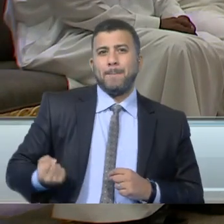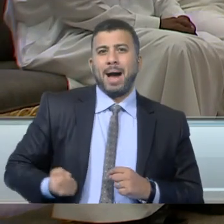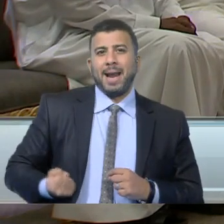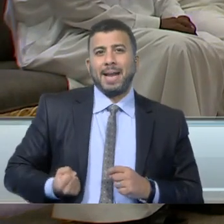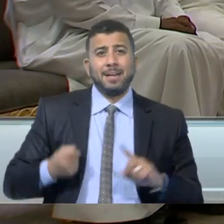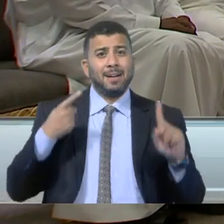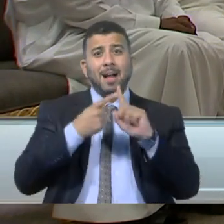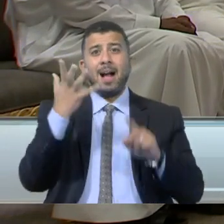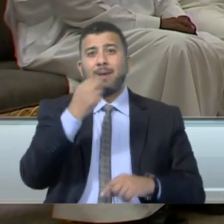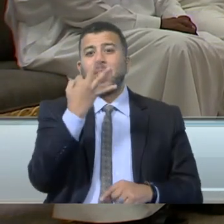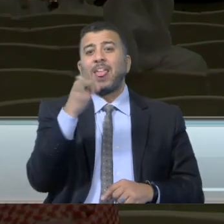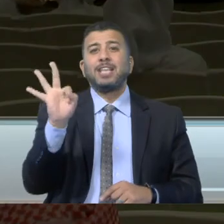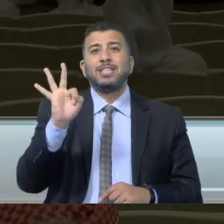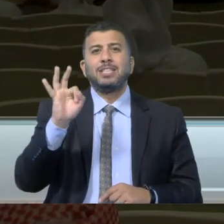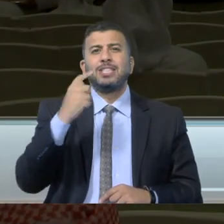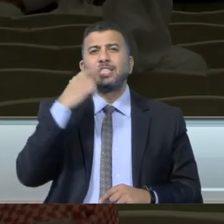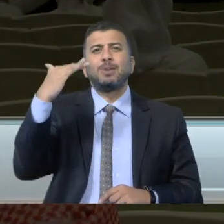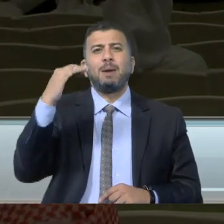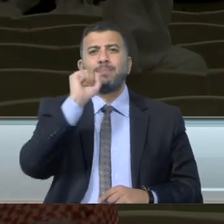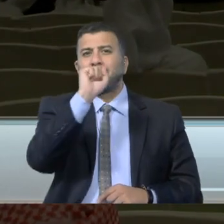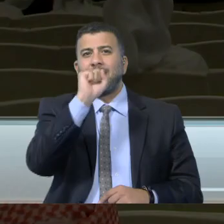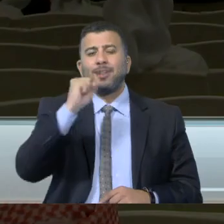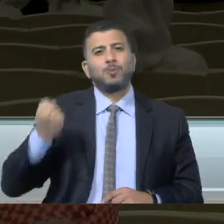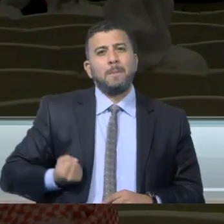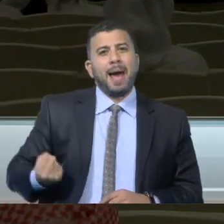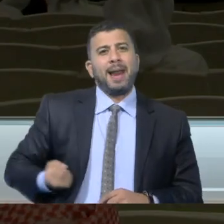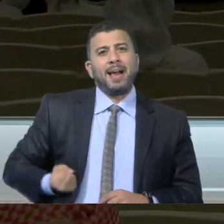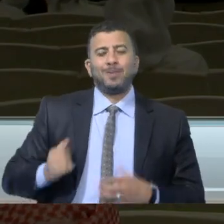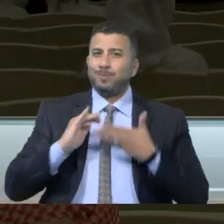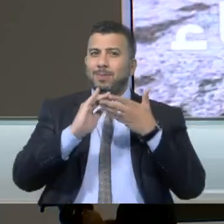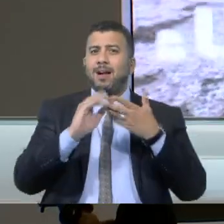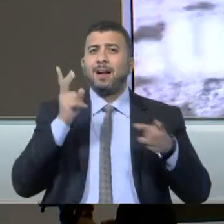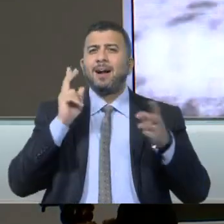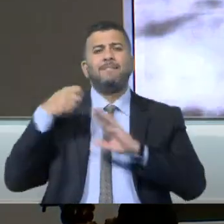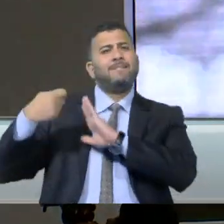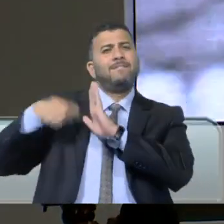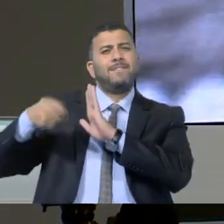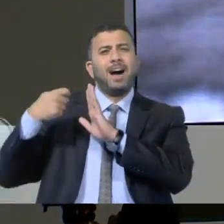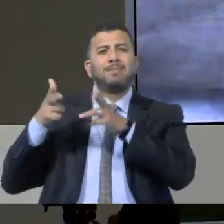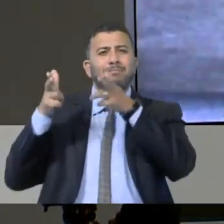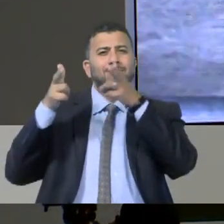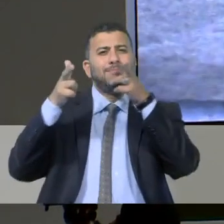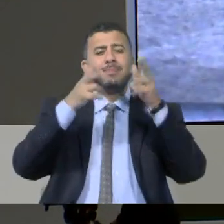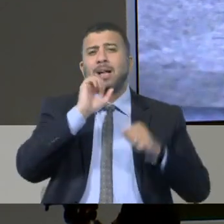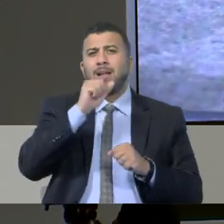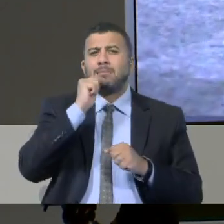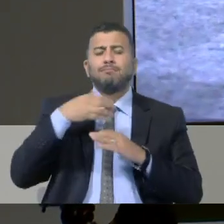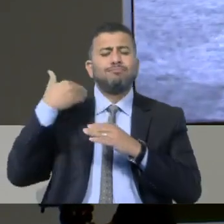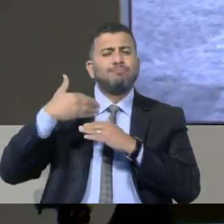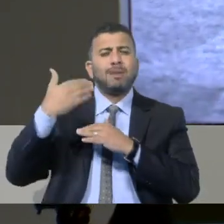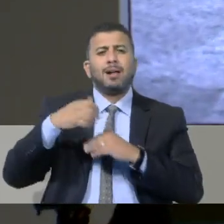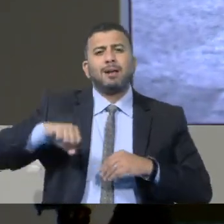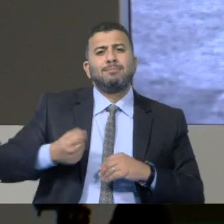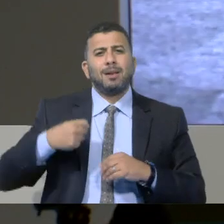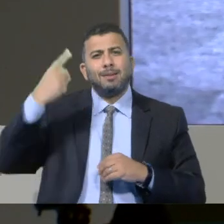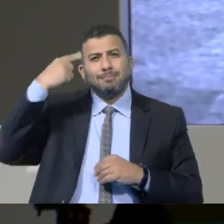استهدف 30 شابا من أبناء المملكة. وتم خلال الحفل عرض فيلم تسجيلي تضمن سردا موجزا